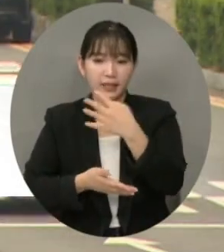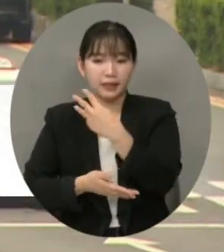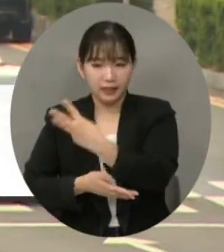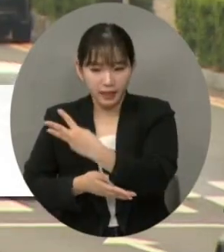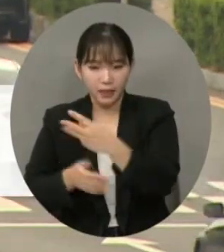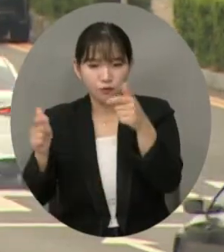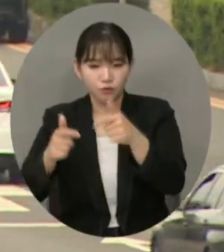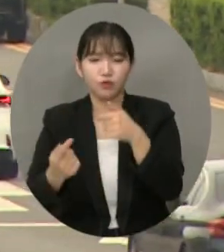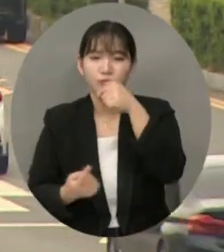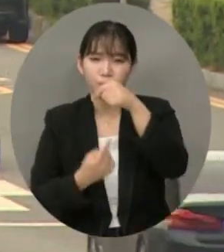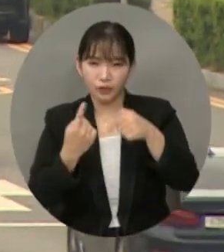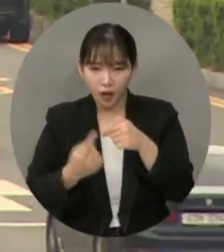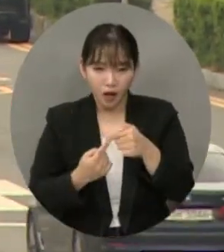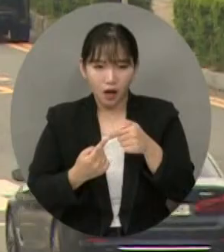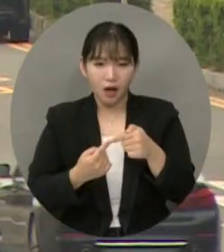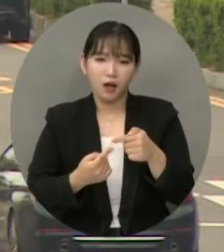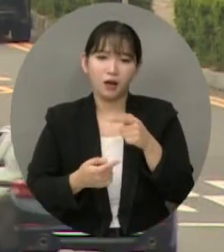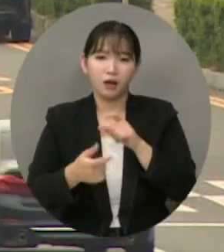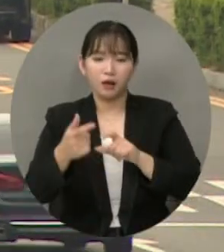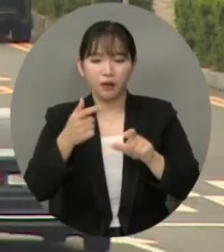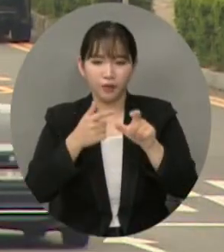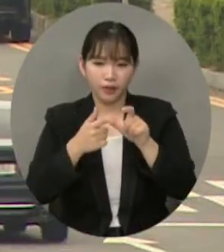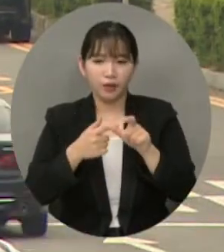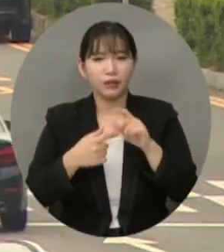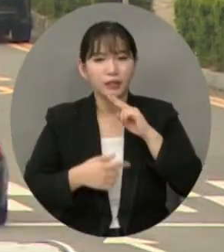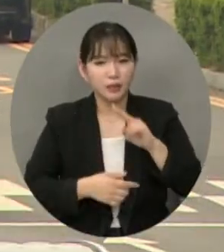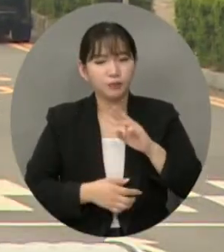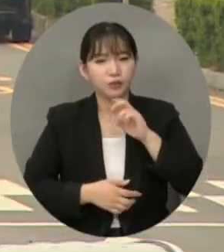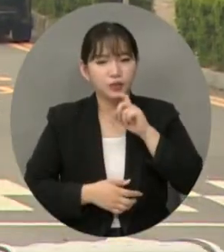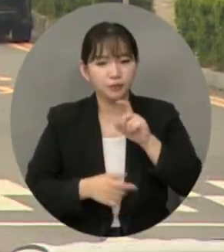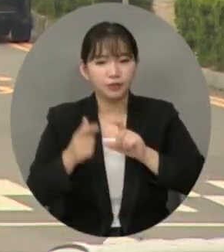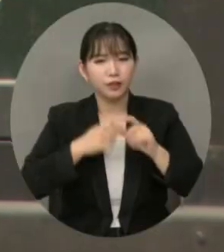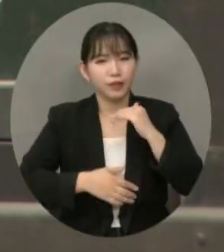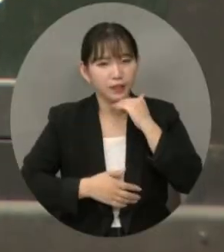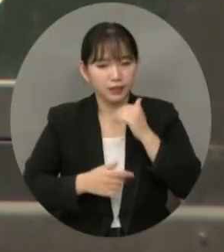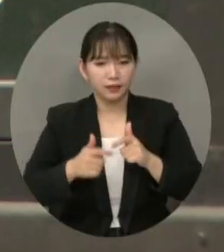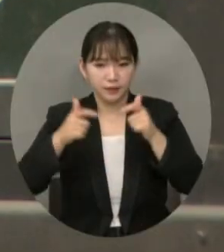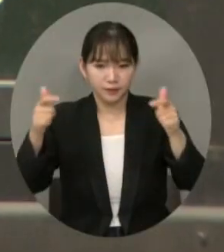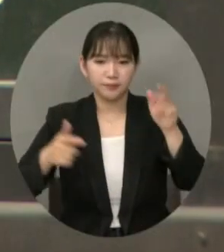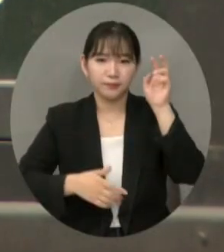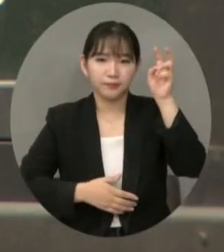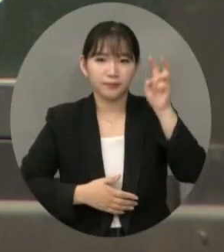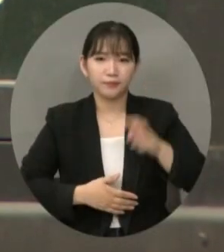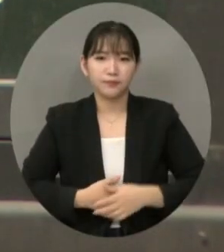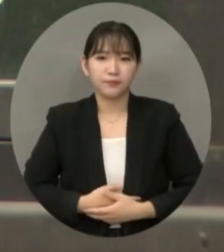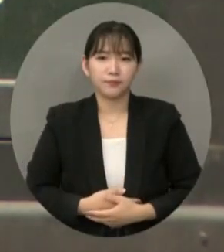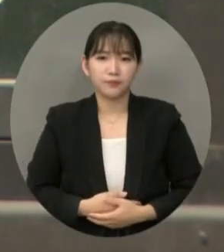운행돼 배차 간격이 노선별로 2분에서 10분 정도 늘어납니다.